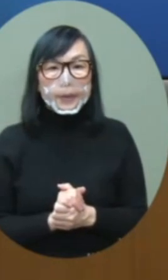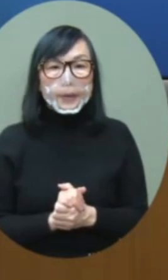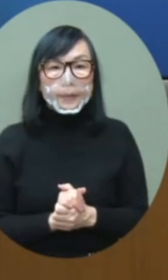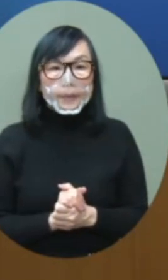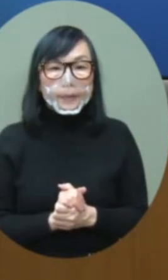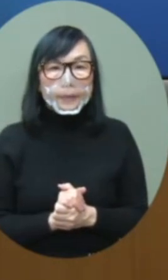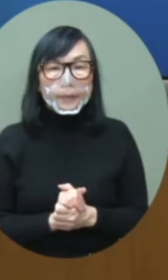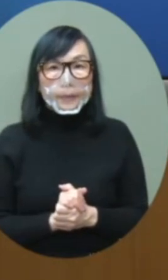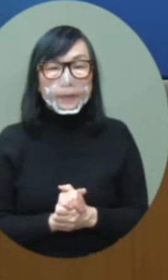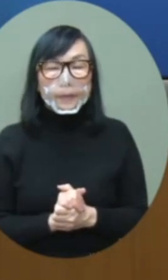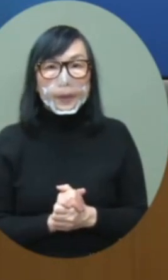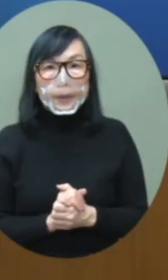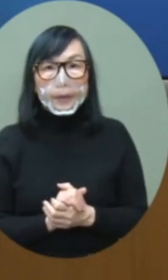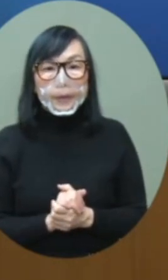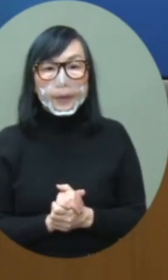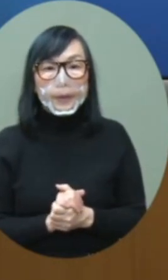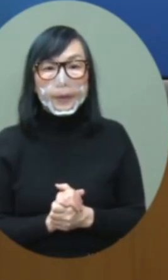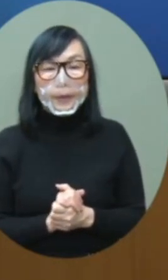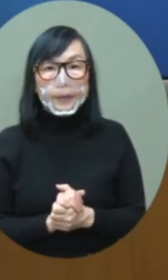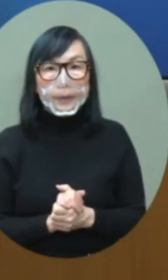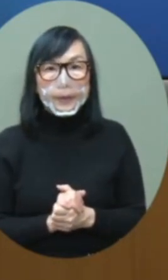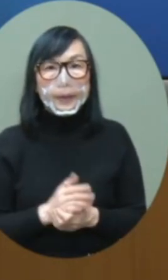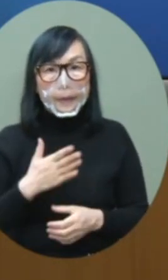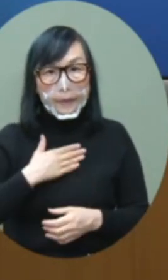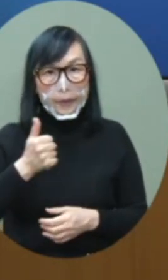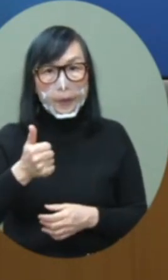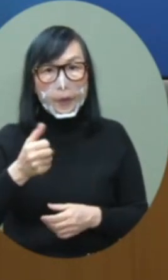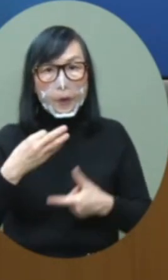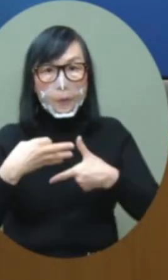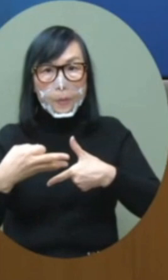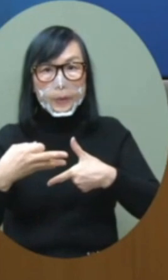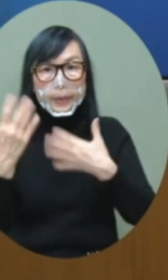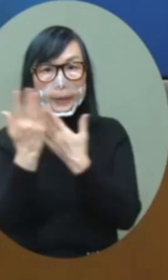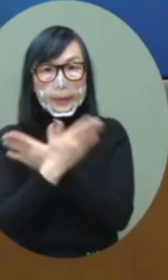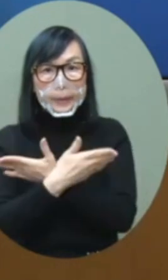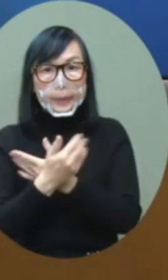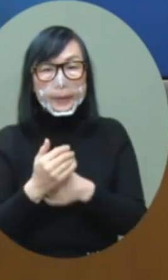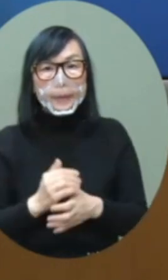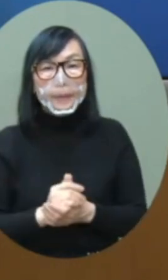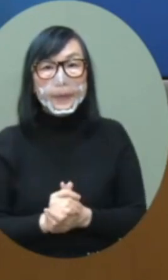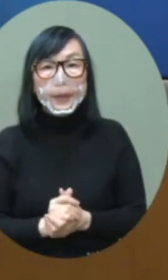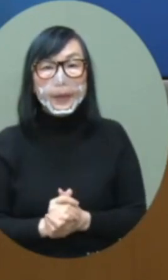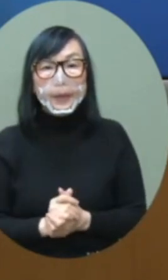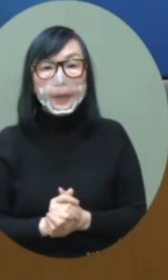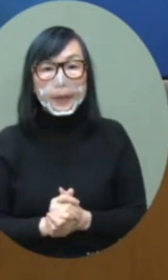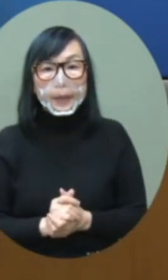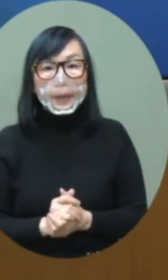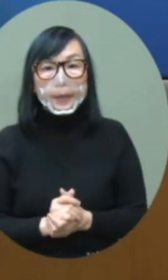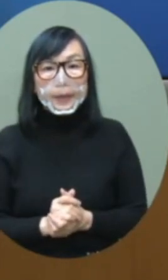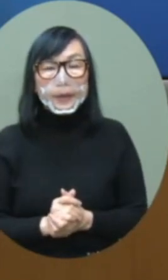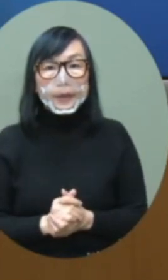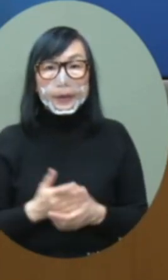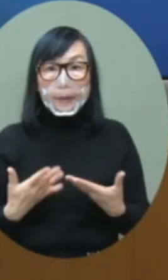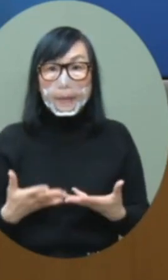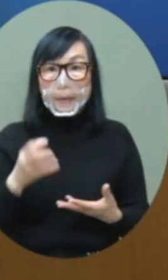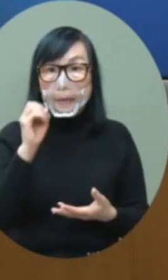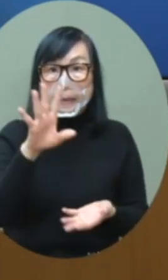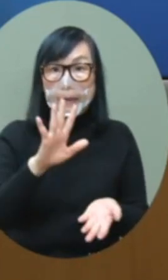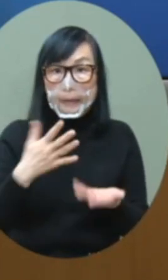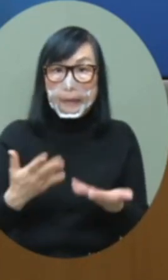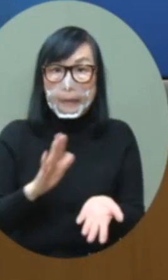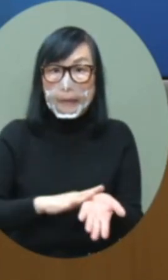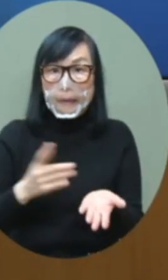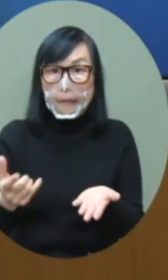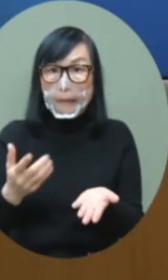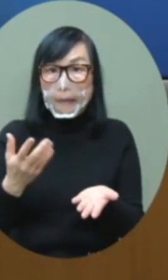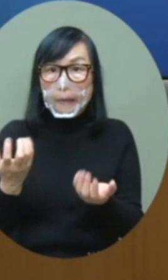左邊係呢位。 係你好嘅 TVB 嘅，想問下咧，就係因為而家咧其實確診嘅數字係